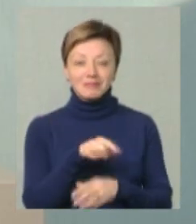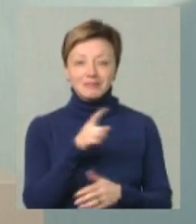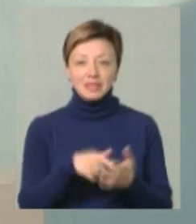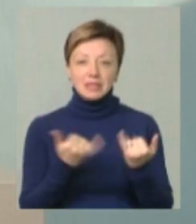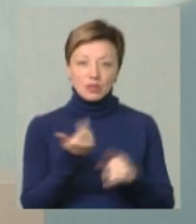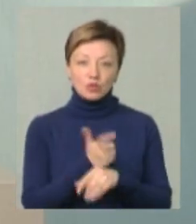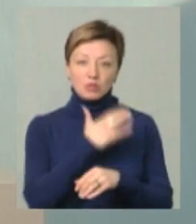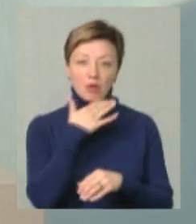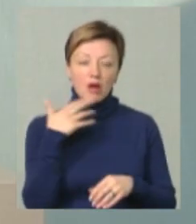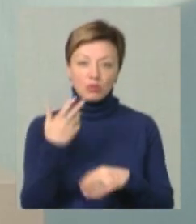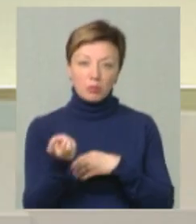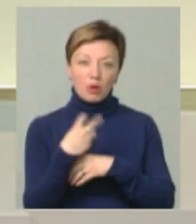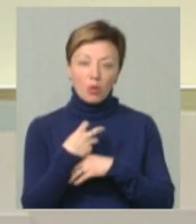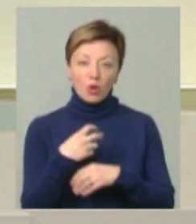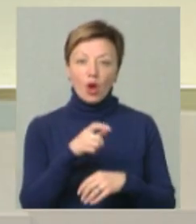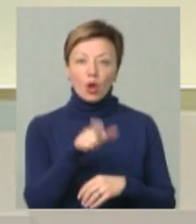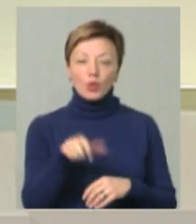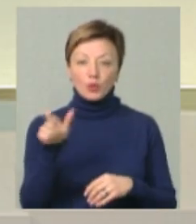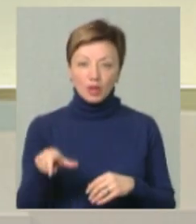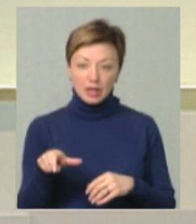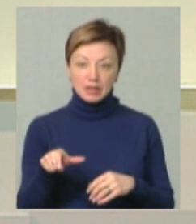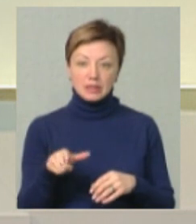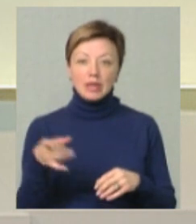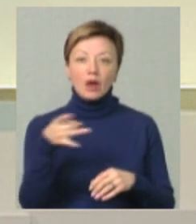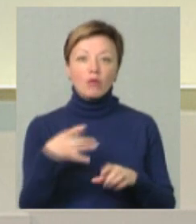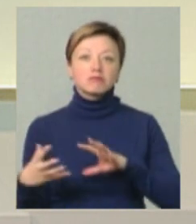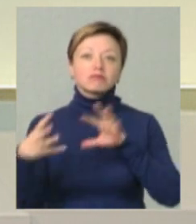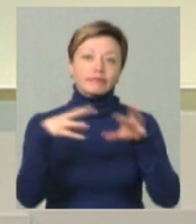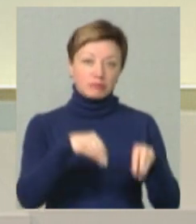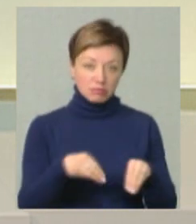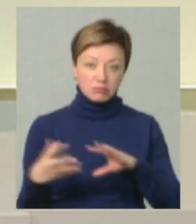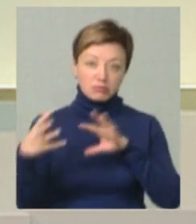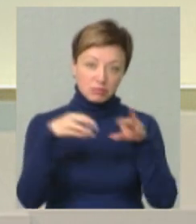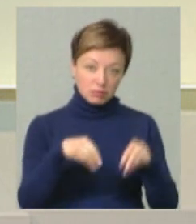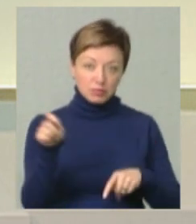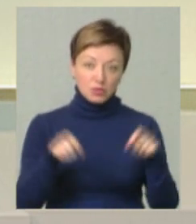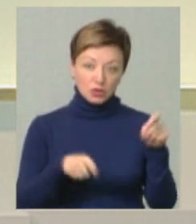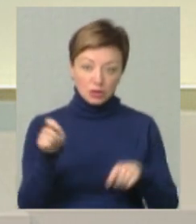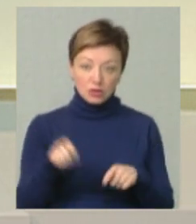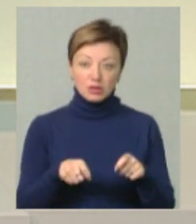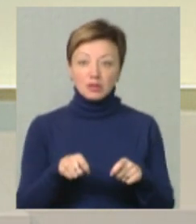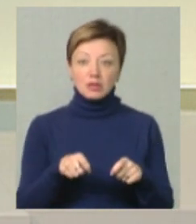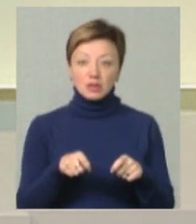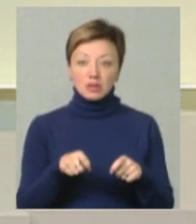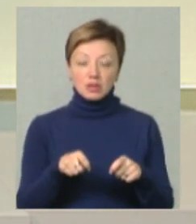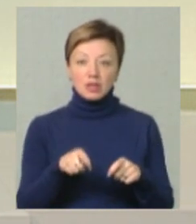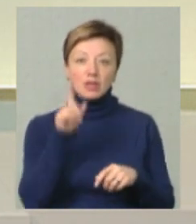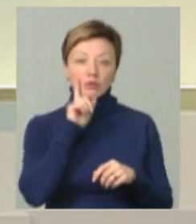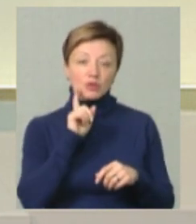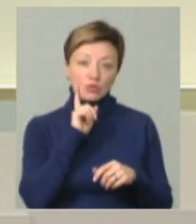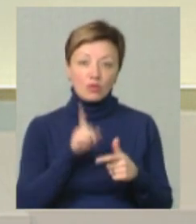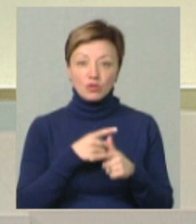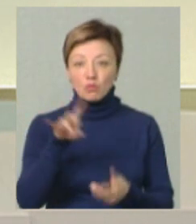зараз дуже багато приходять в нас відвідувачів з цих регіонів, які переселенці приїжджали, і, скажімо, тимчасово